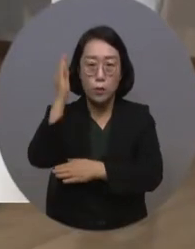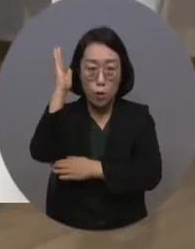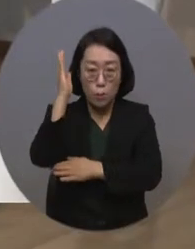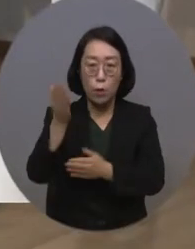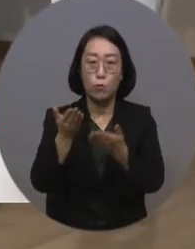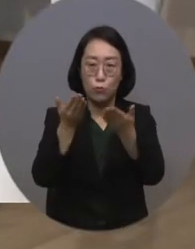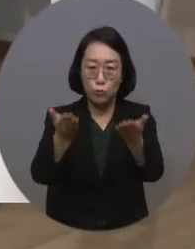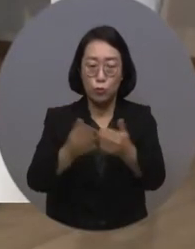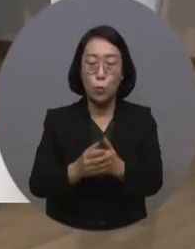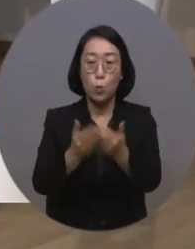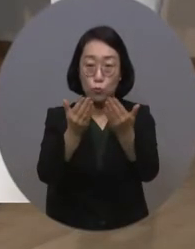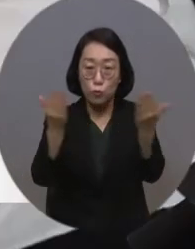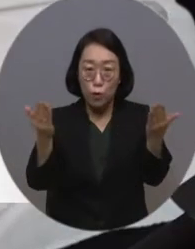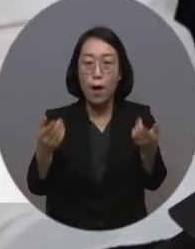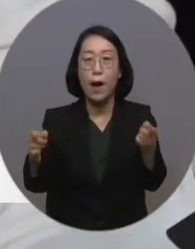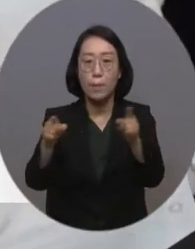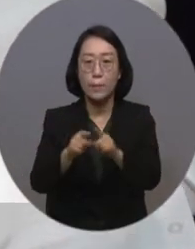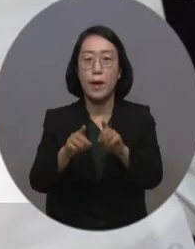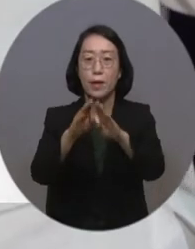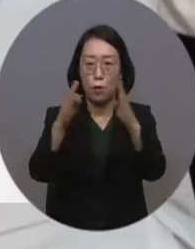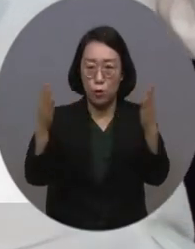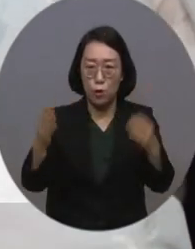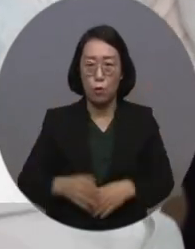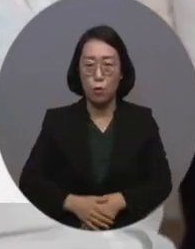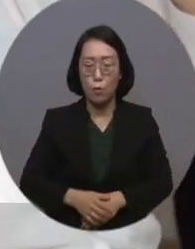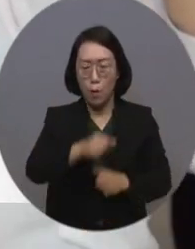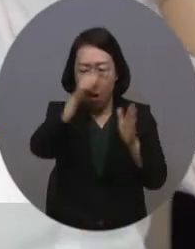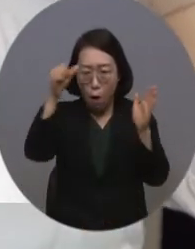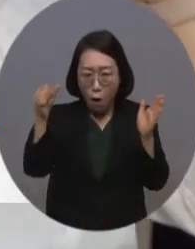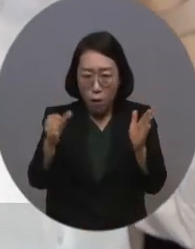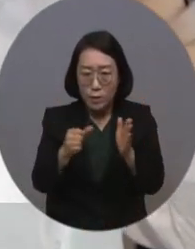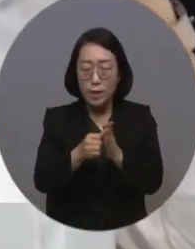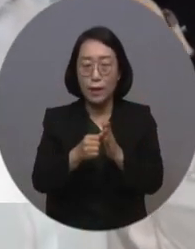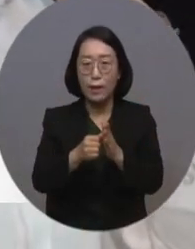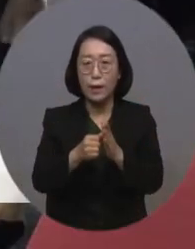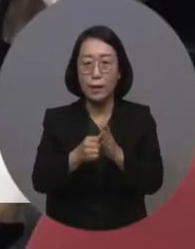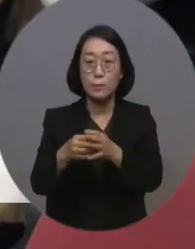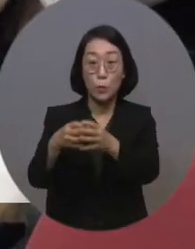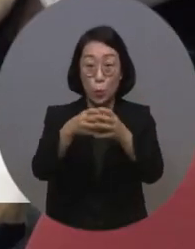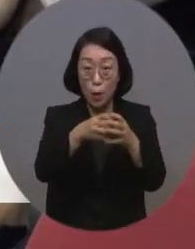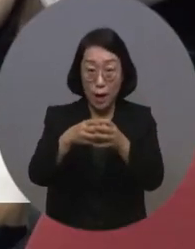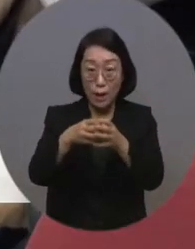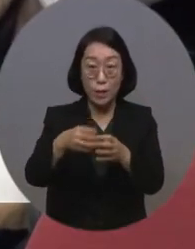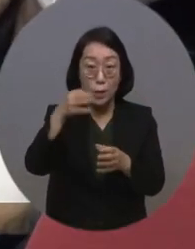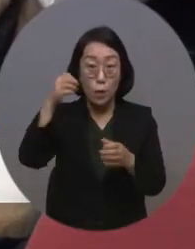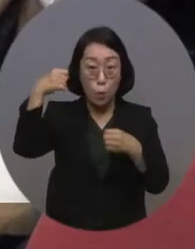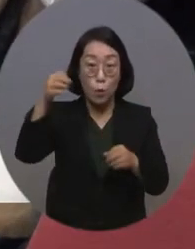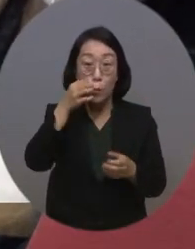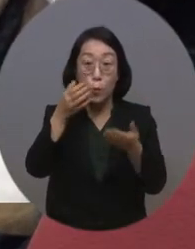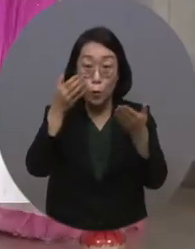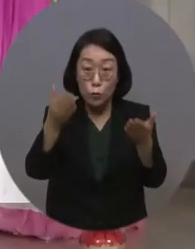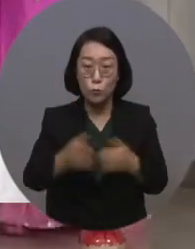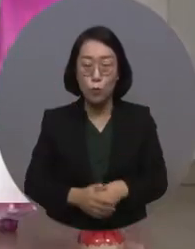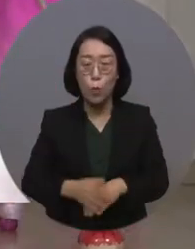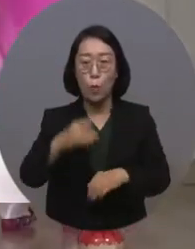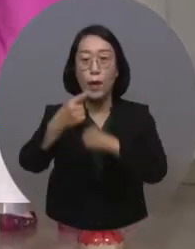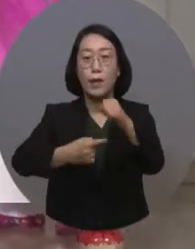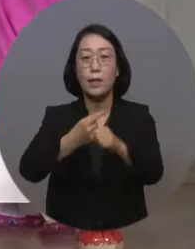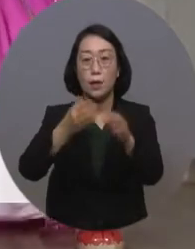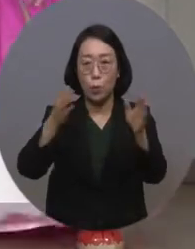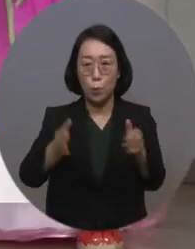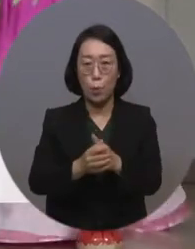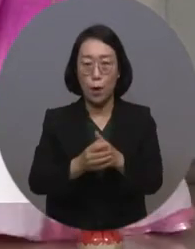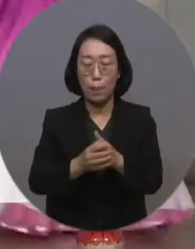열렸습니다. 식전 공연으로 평생학습 동아리의 공연으로 시작됐으며 2022년에 진행된